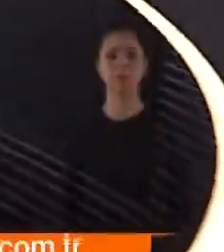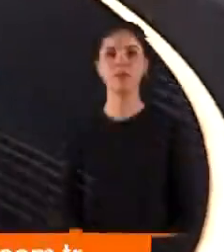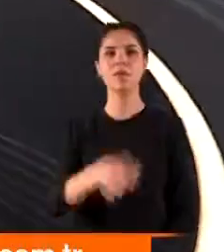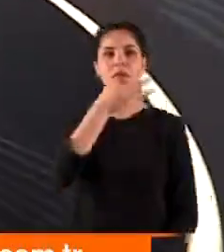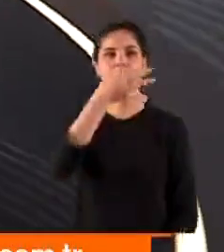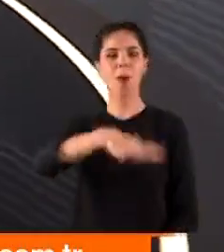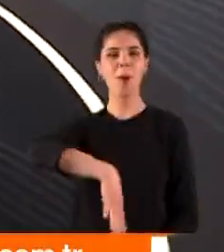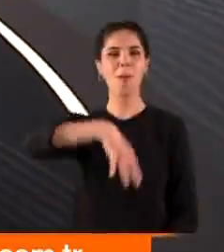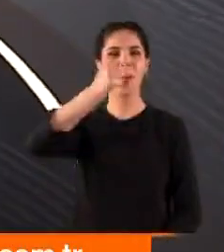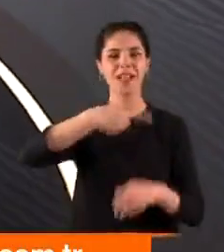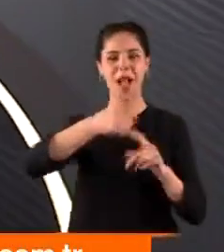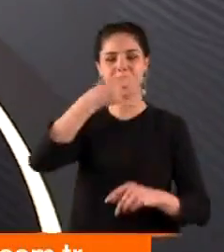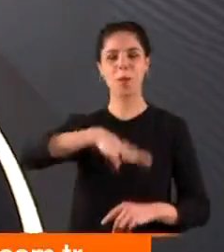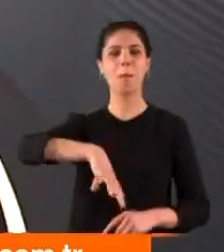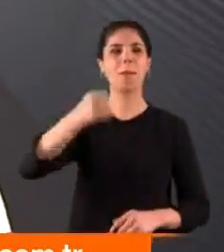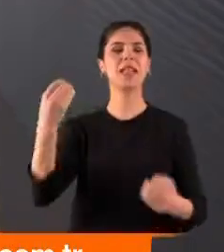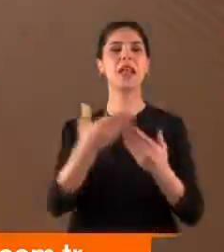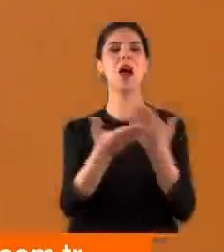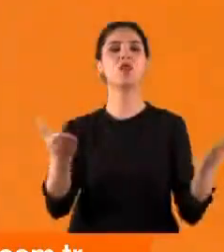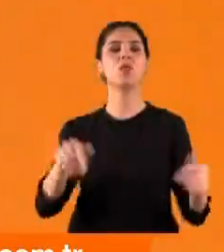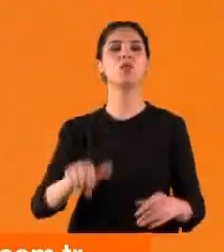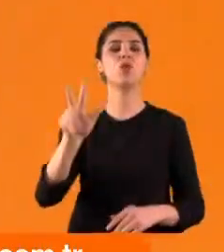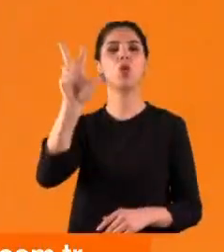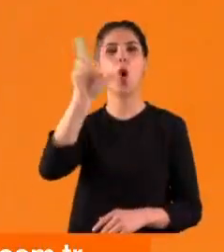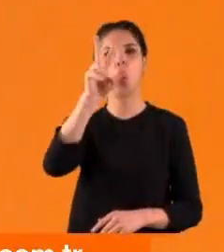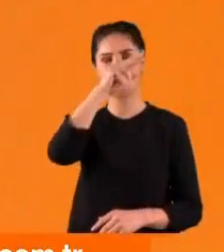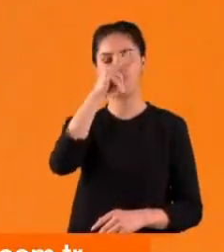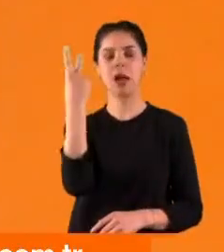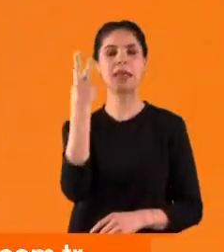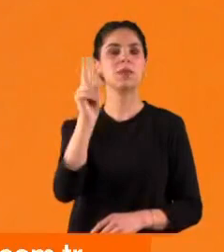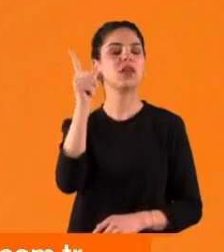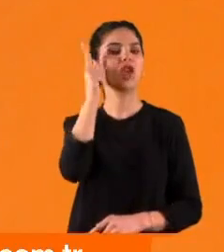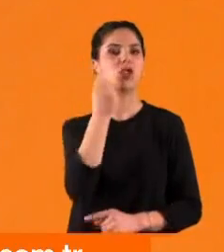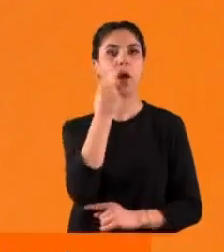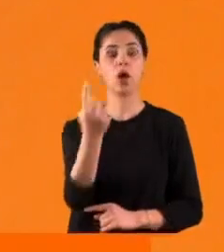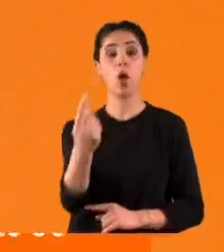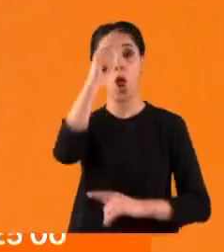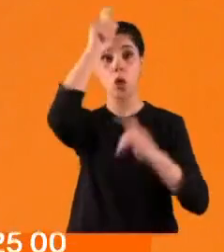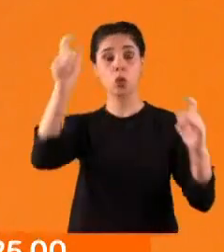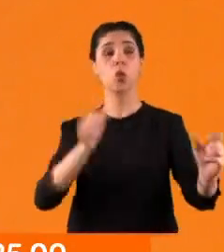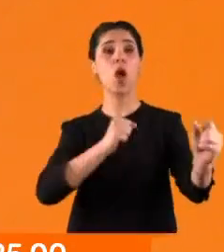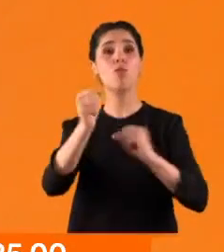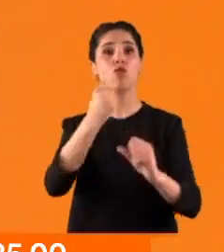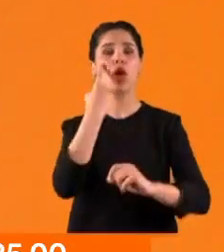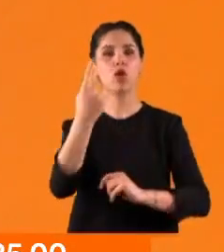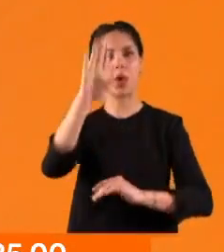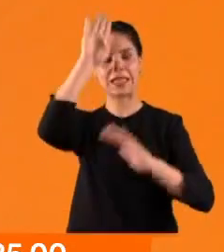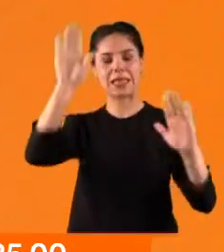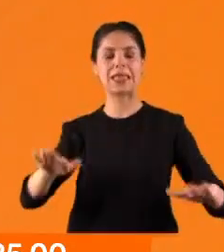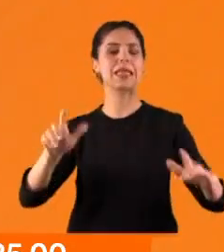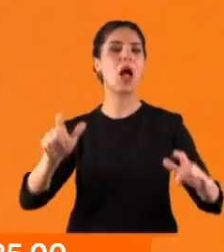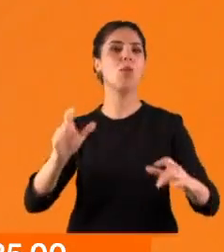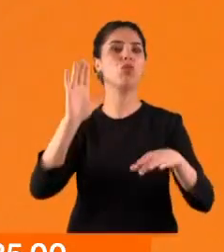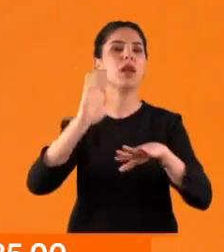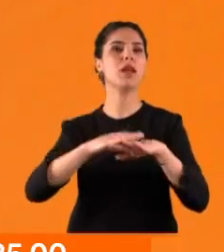Haberin merkezinden, ATV Haber Merkezi'nden iyi akşamlar. Bugün 30 Mart 2022 Çarşamba. Türkiye'nin çabalarıyla İstanbul'da yapılan